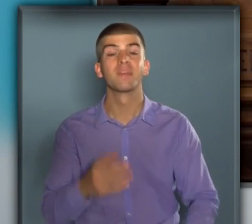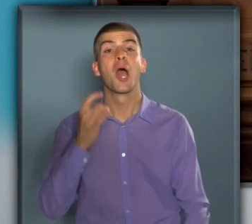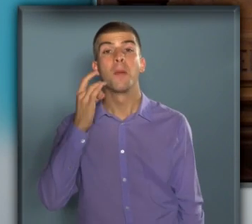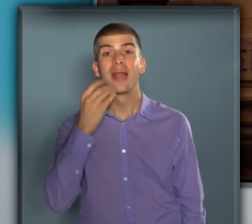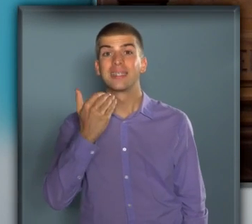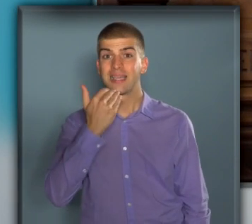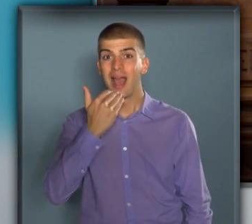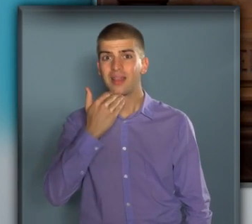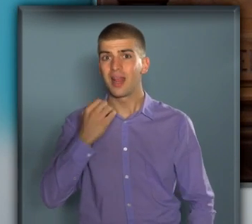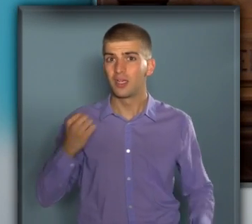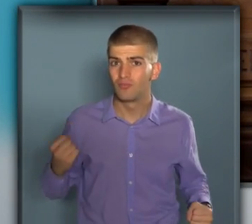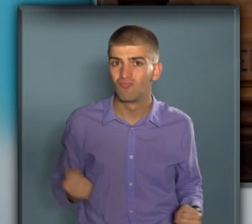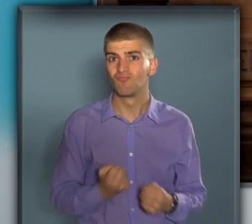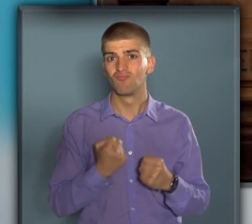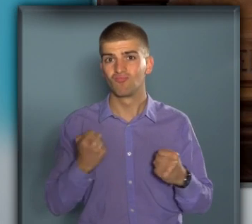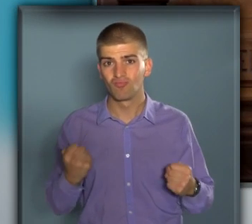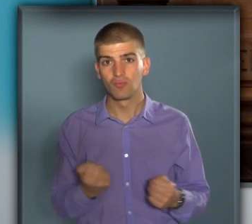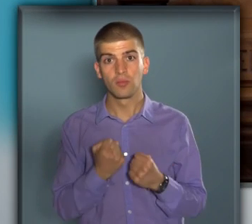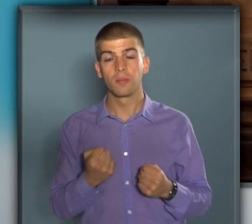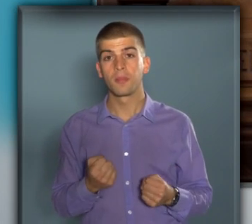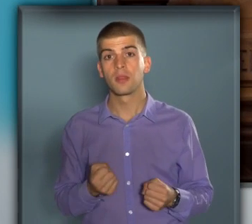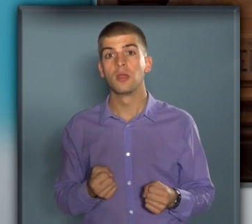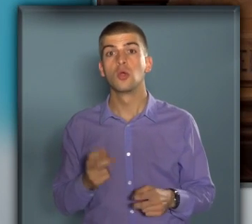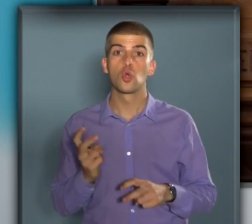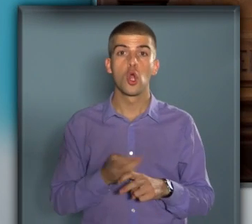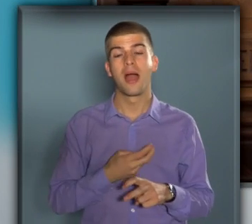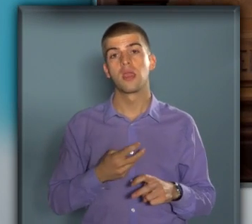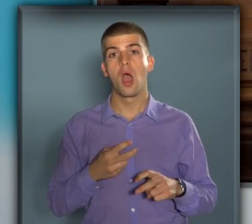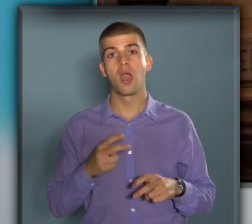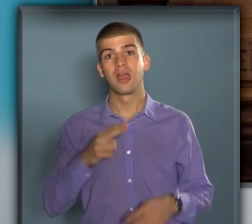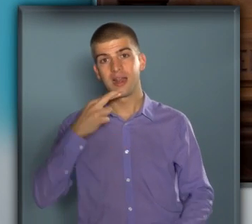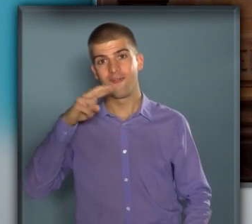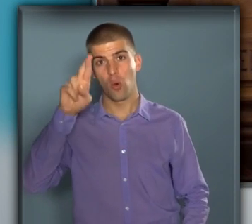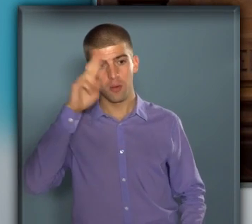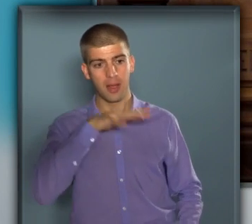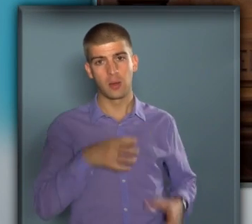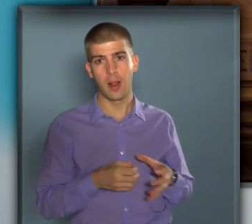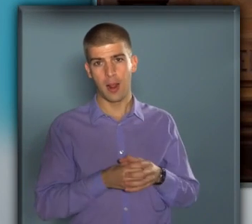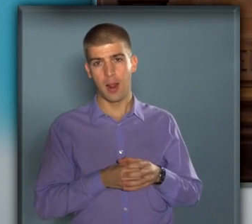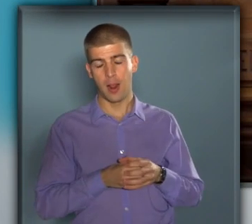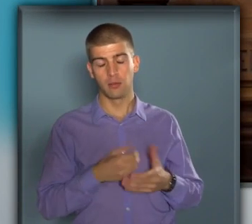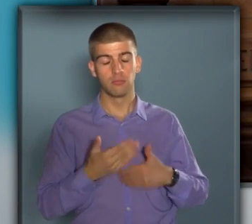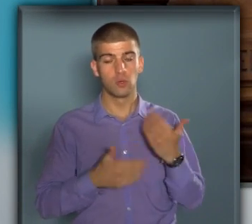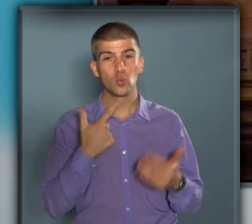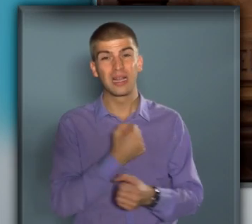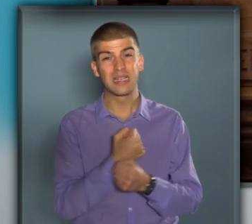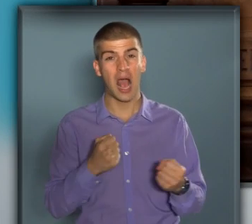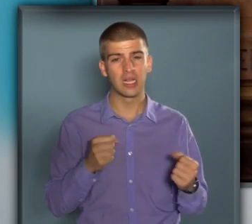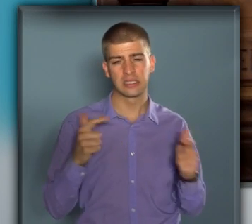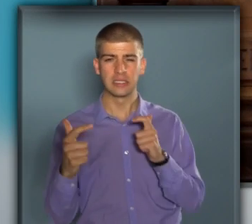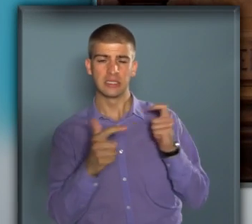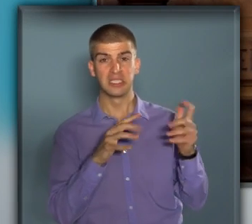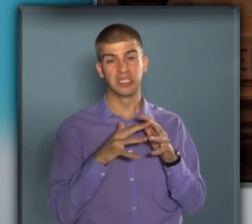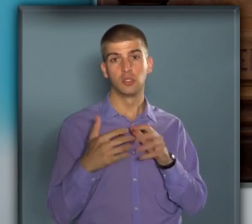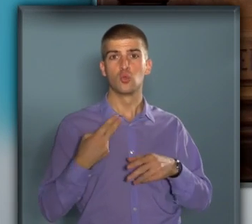Endre tevékenységének köszönhetően egy maroknyi kőbányai reformátusból a 20. század minden viharát átvészelő, a